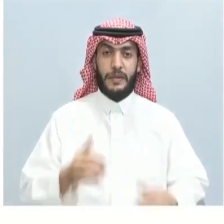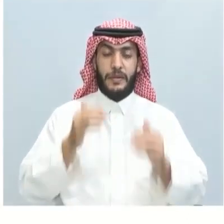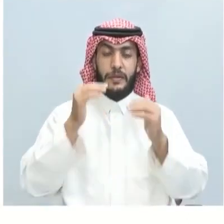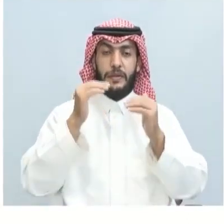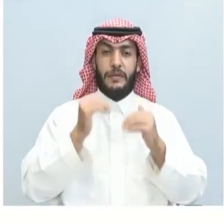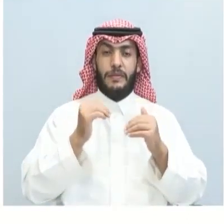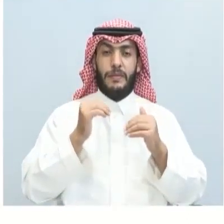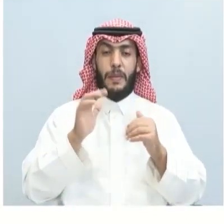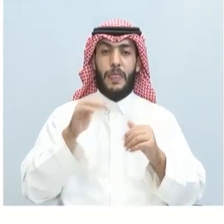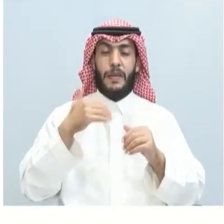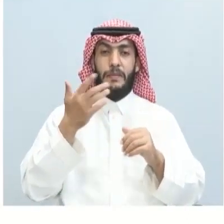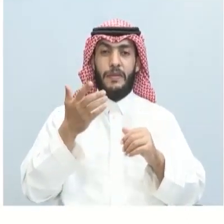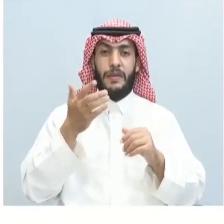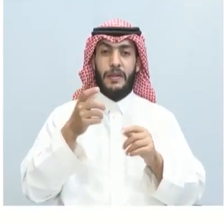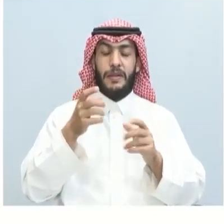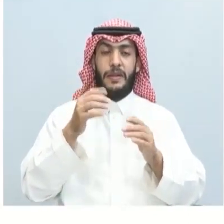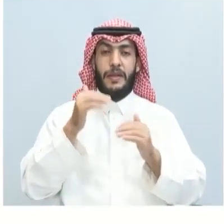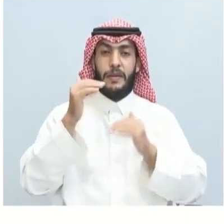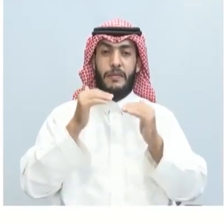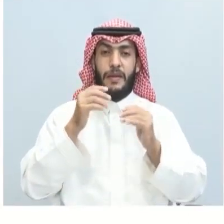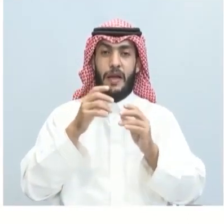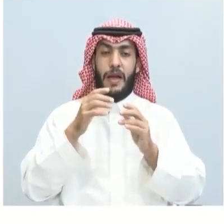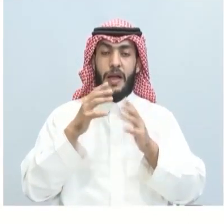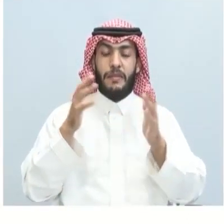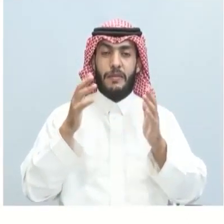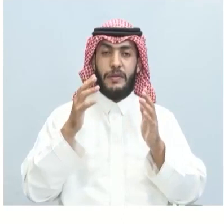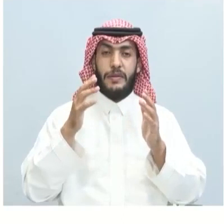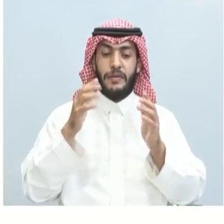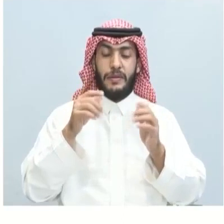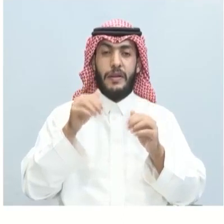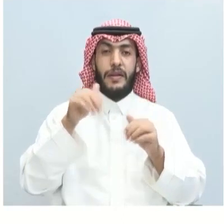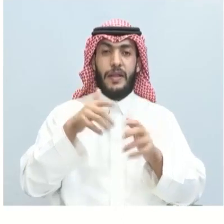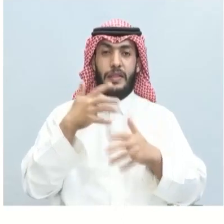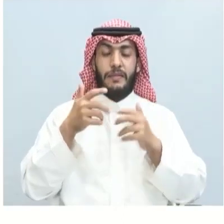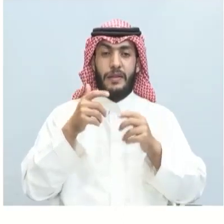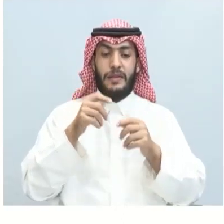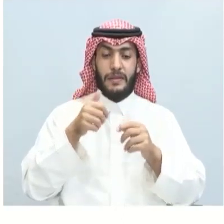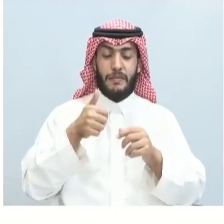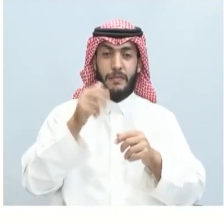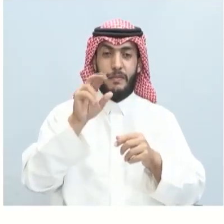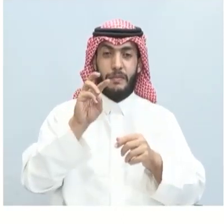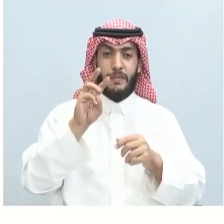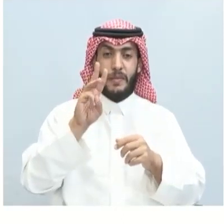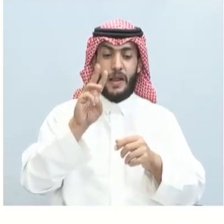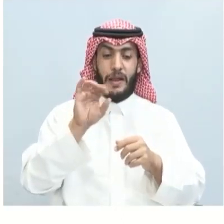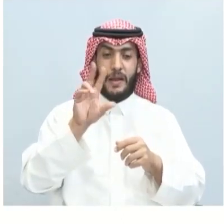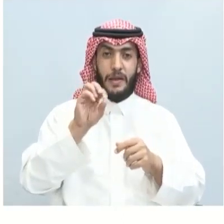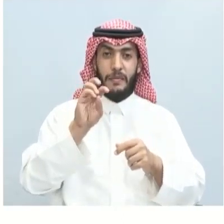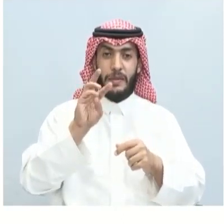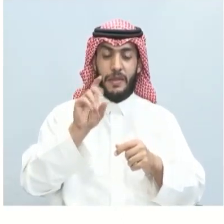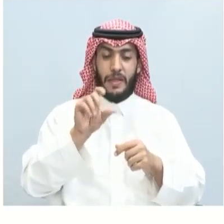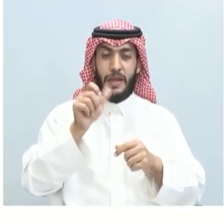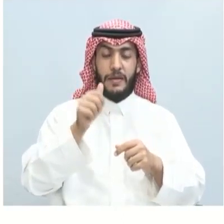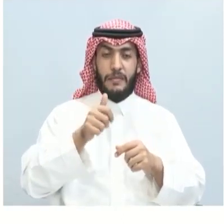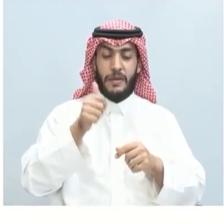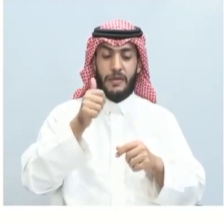نواتج بالتالي سيعطيني كميه اكبر من الميثان لذلك فان تفاعل انتاج الميثان تزداد قيمه الكي اي